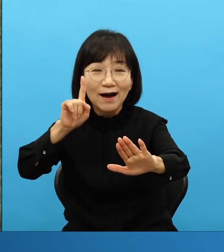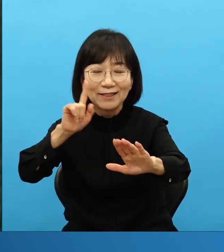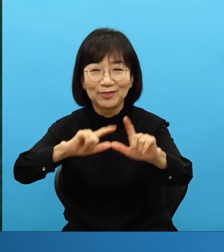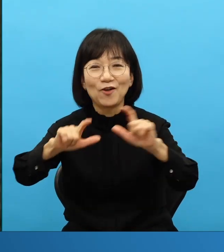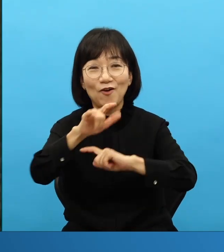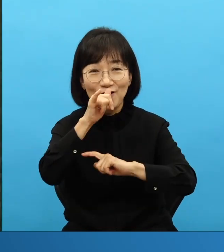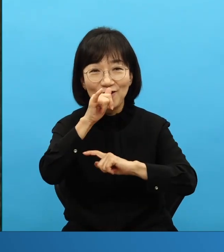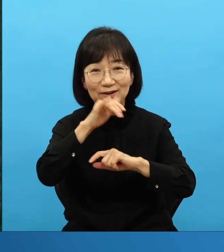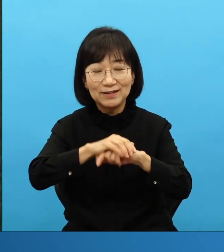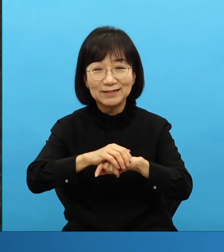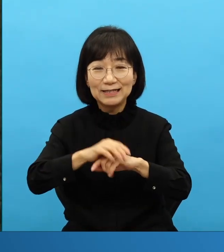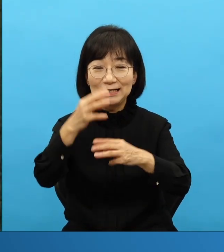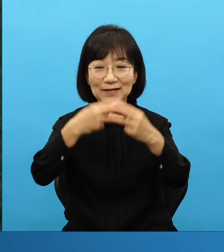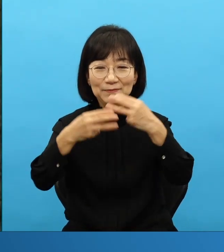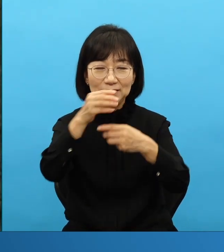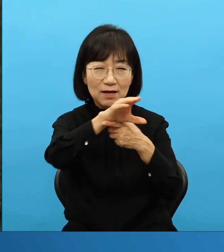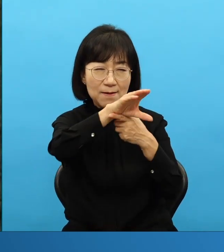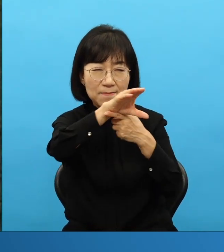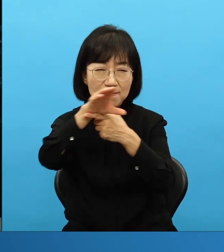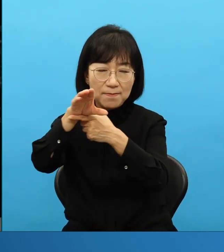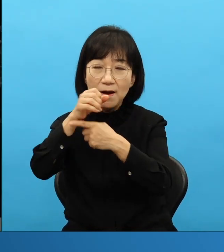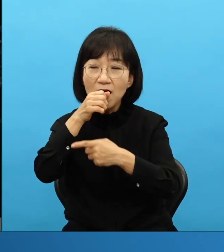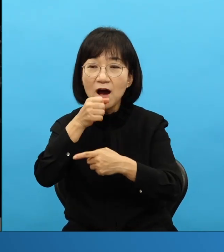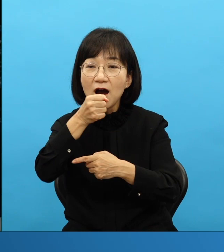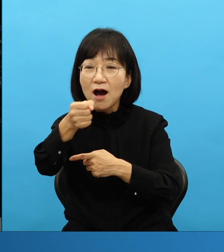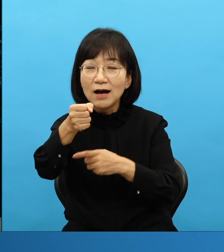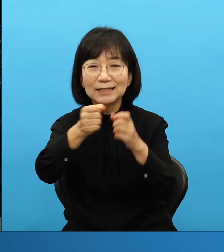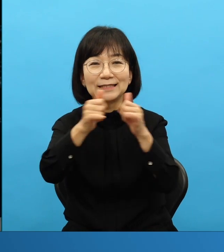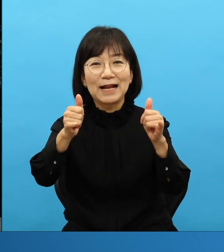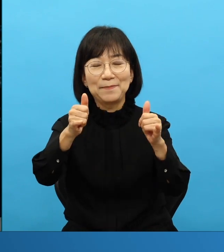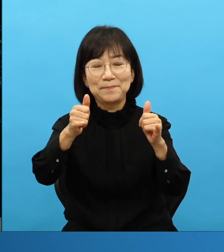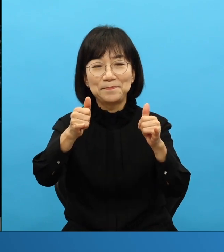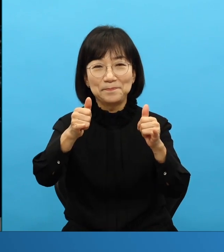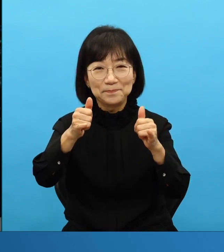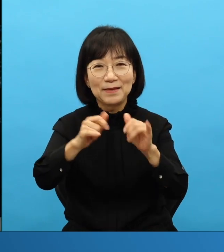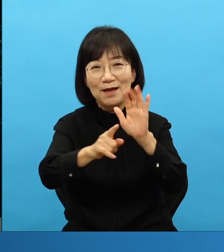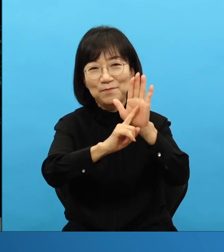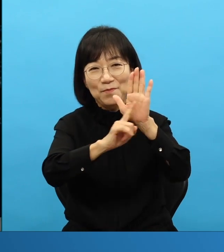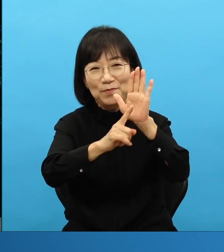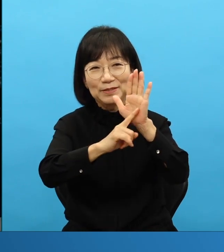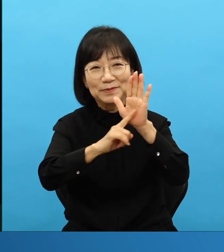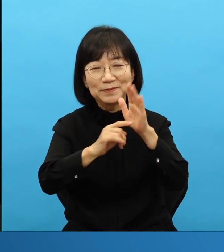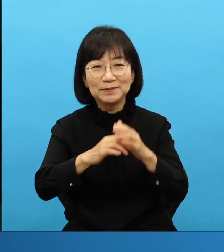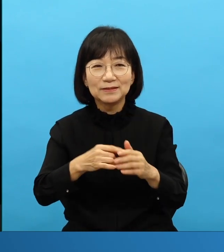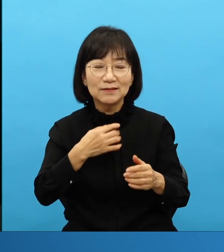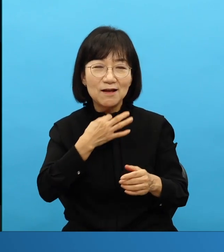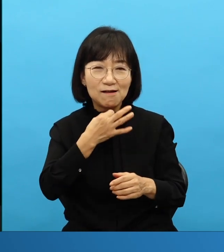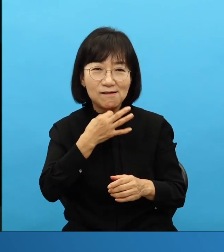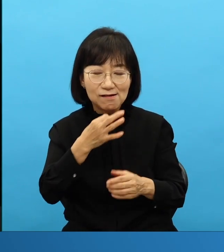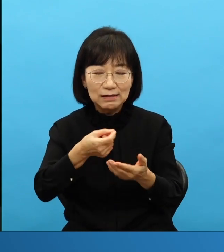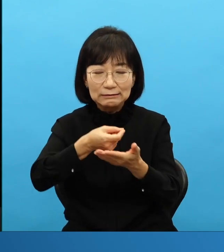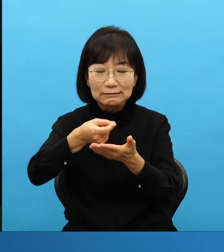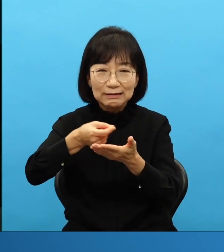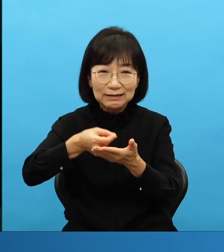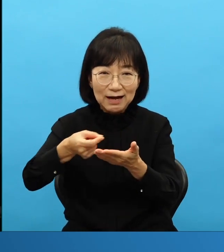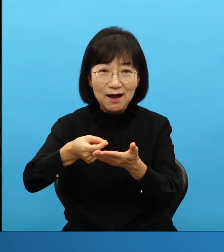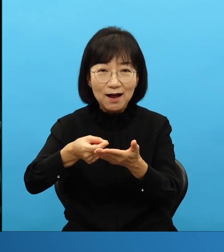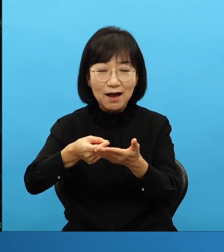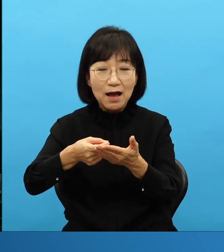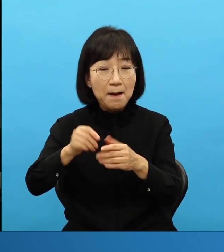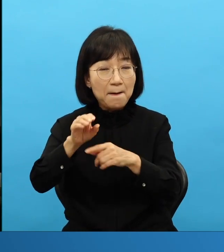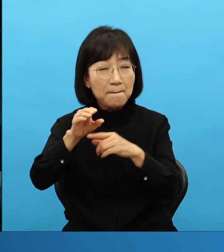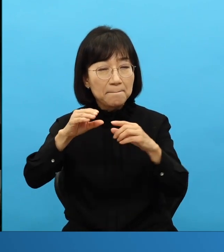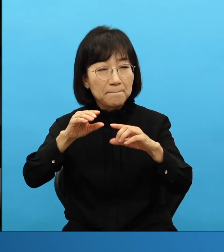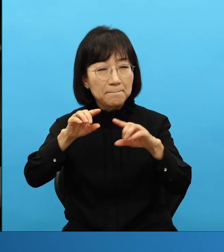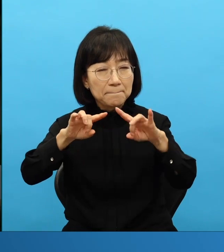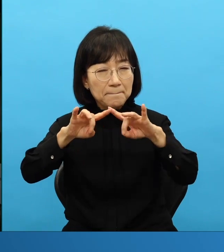있습니다. 랩런트 기자단을 모집합니다. 앵커, 리포터, 작가, 성우, 다양한 방송 쪽에 꿈을 꾸는